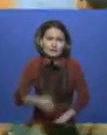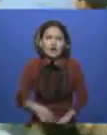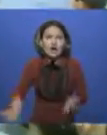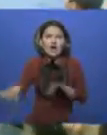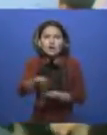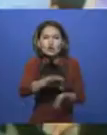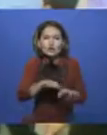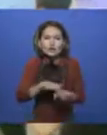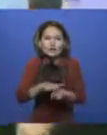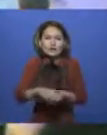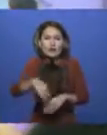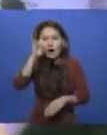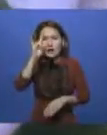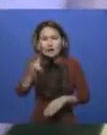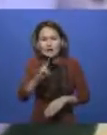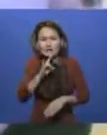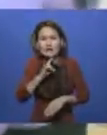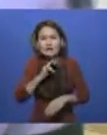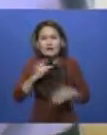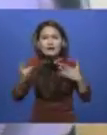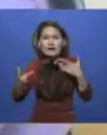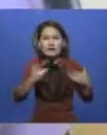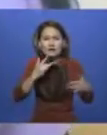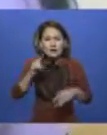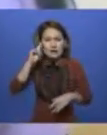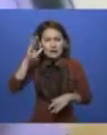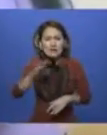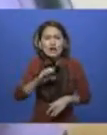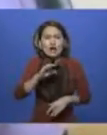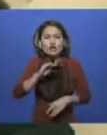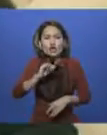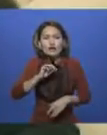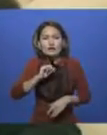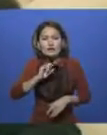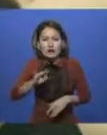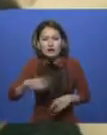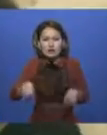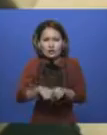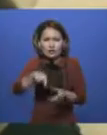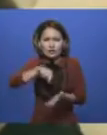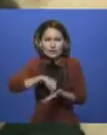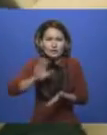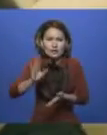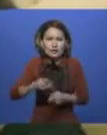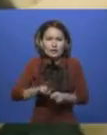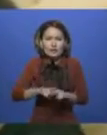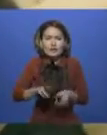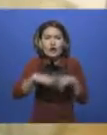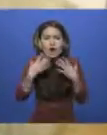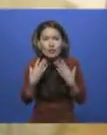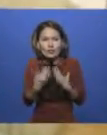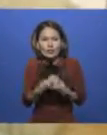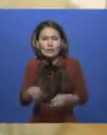Жобаның тағы бір жаңалығы елімізге әншілігімен таныс Жанар Айжанова бұл жобада актрисалық қырымен көрінеді. Ол пәленшеевтер отбасының